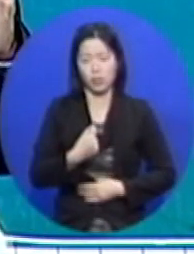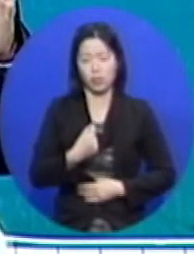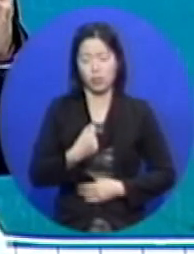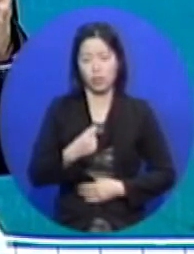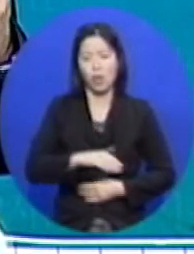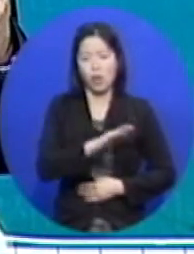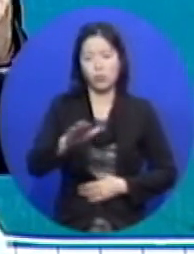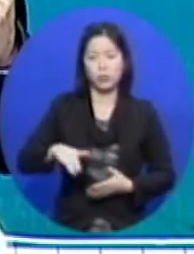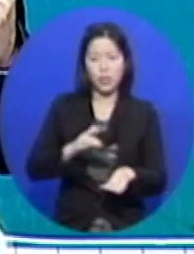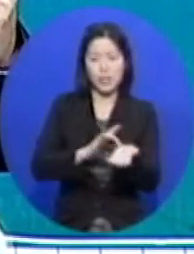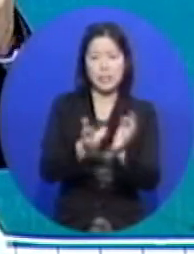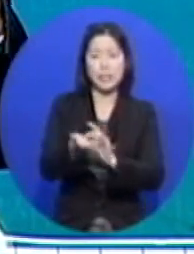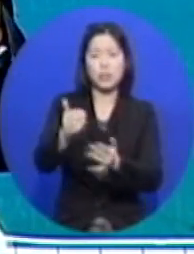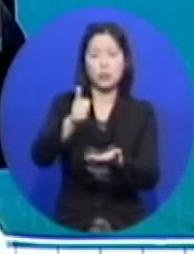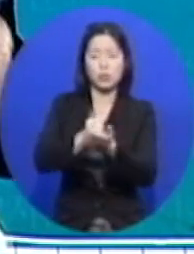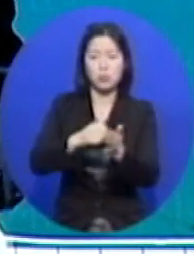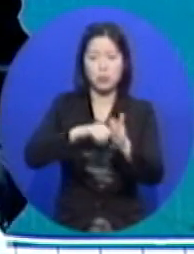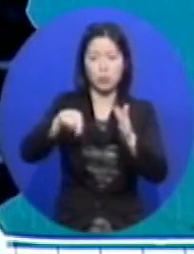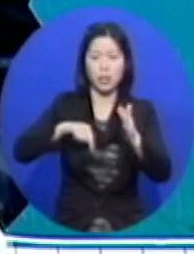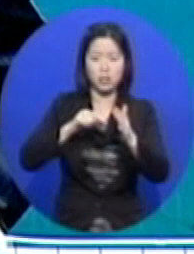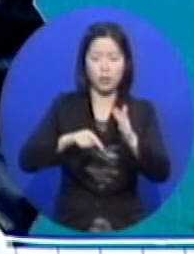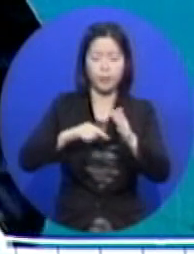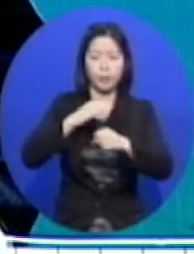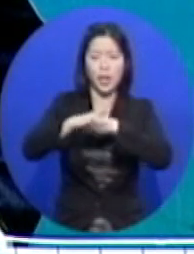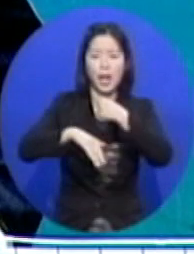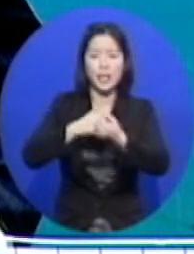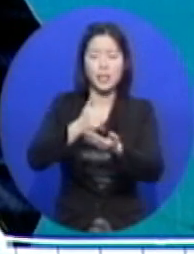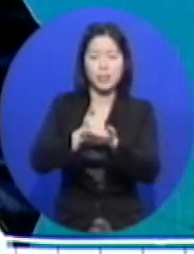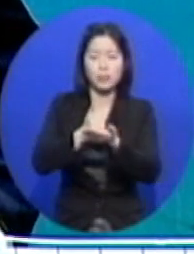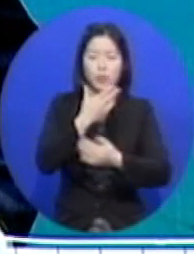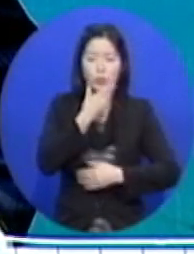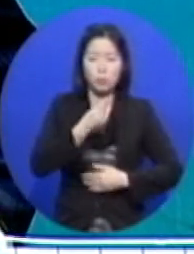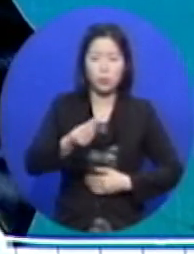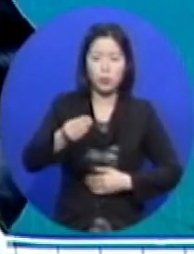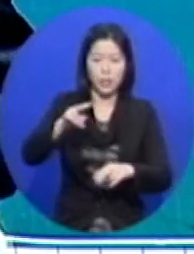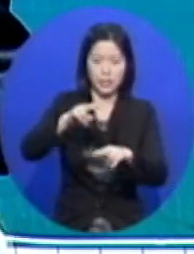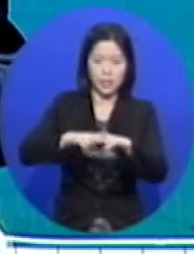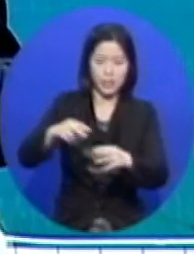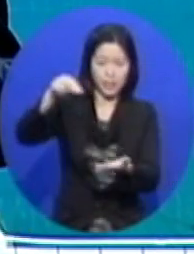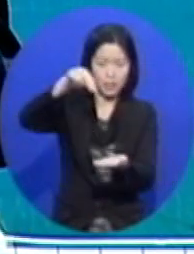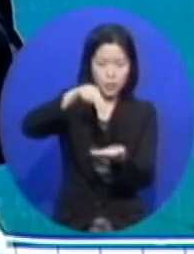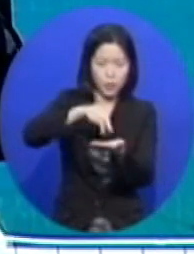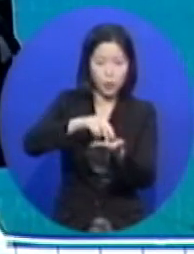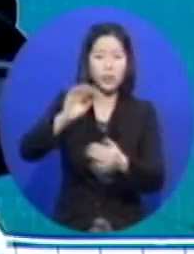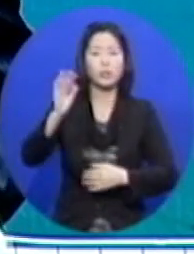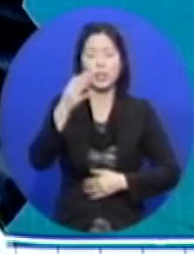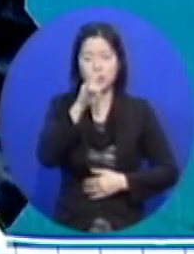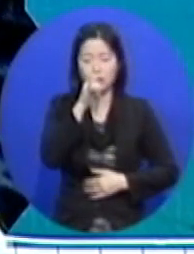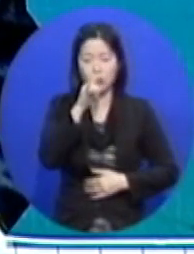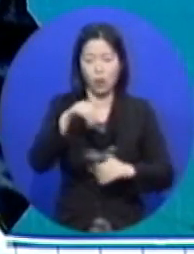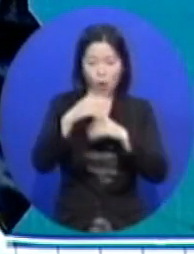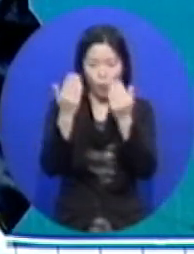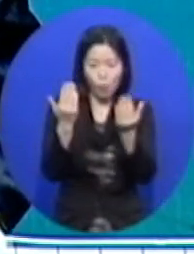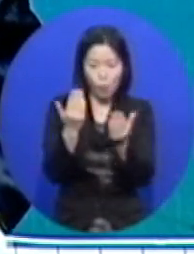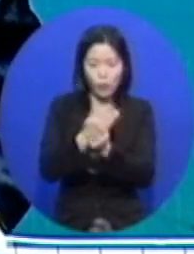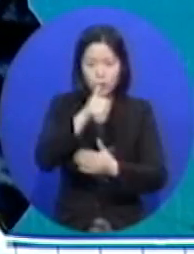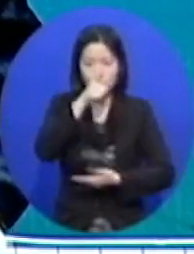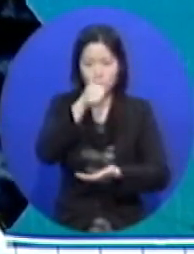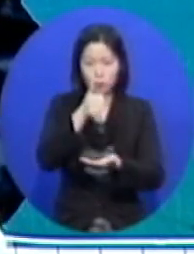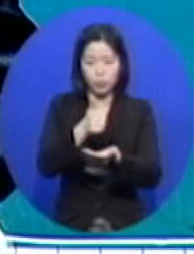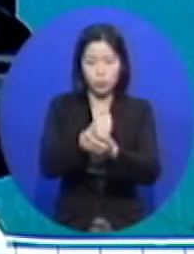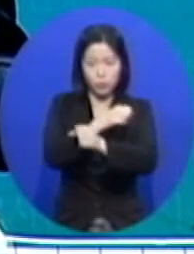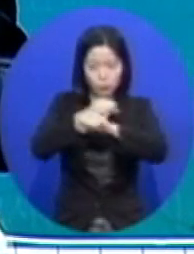안에서 하나님의 축복의 자리에 서게 됐어요 이제는 완전히 죄사함 받은 자